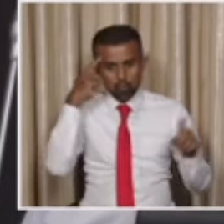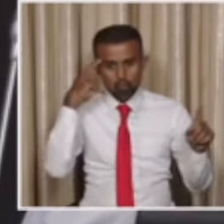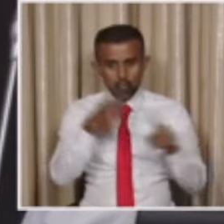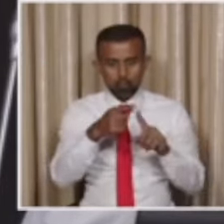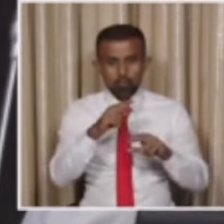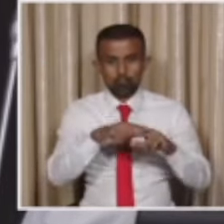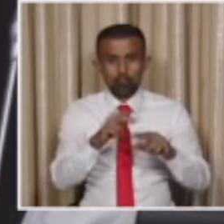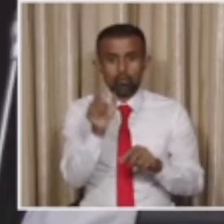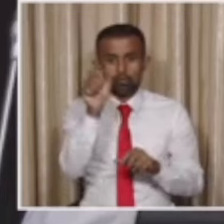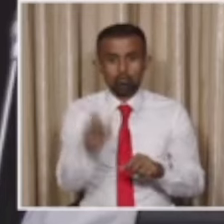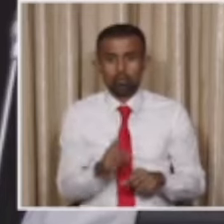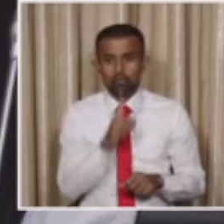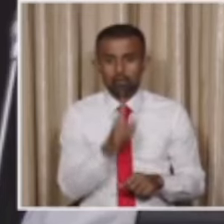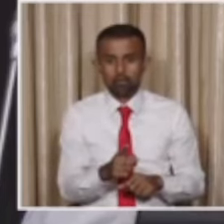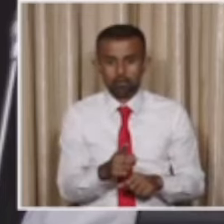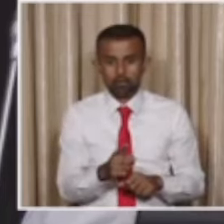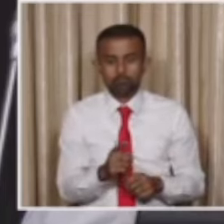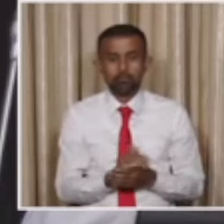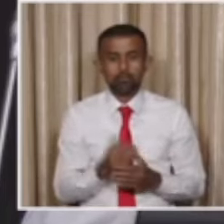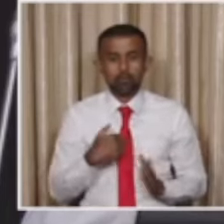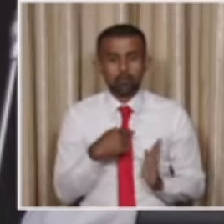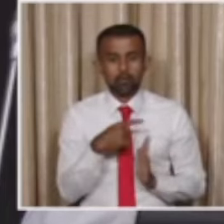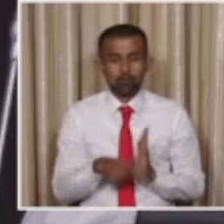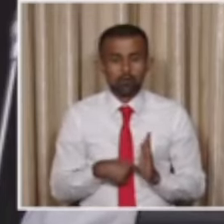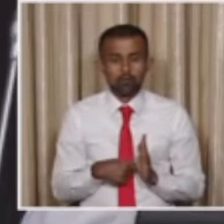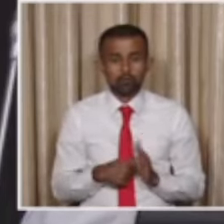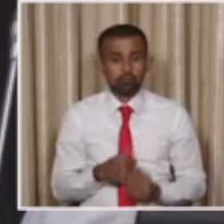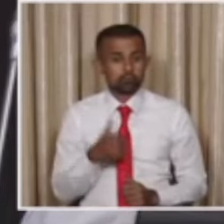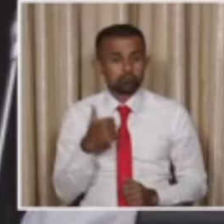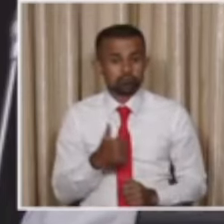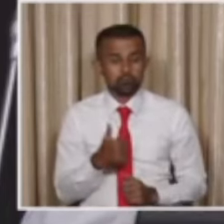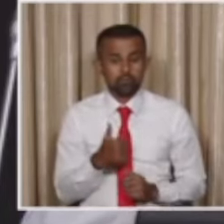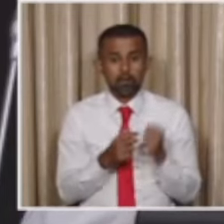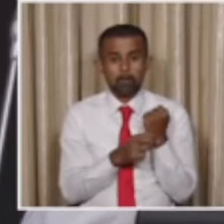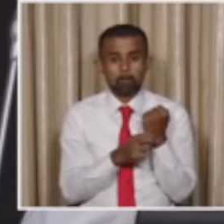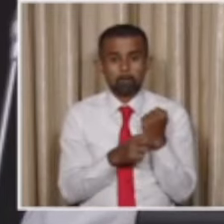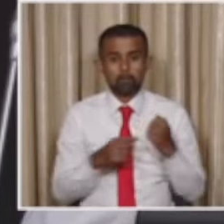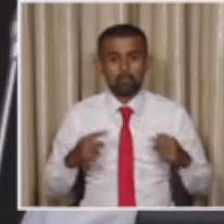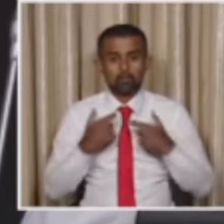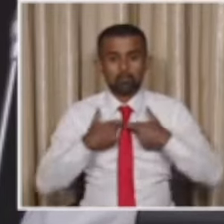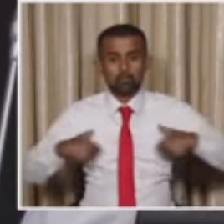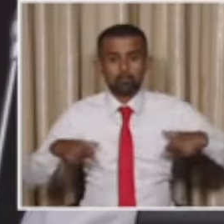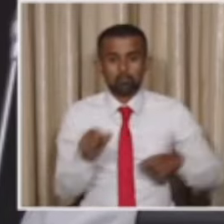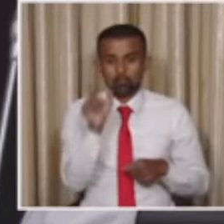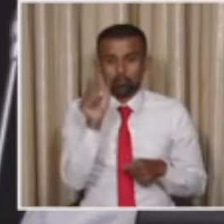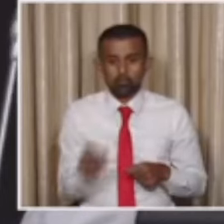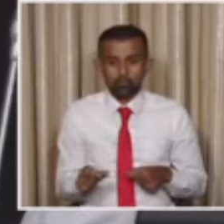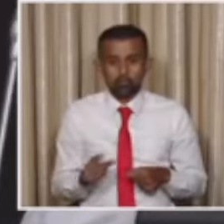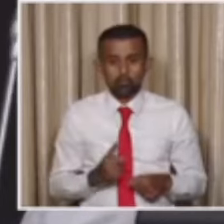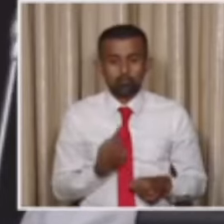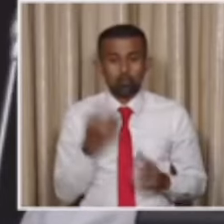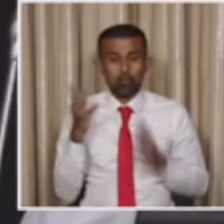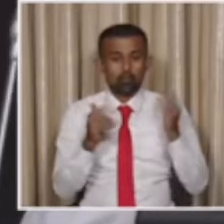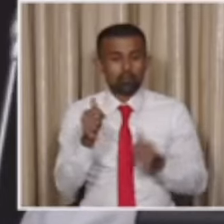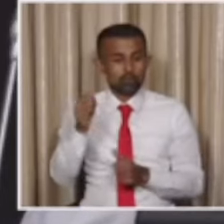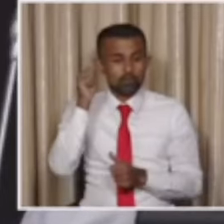පයිසර් මුස්ථාප කියන්නේ දරු කතානායකතුමනි අපේ රටේ ඉන්න සුවිශේෂ වරප්‍රසාදලත් නීතිච්චවරේ. ඔහු විතරයි ලෝක